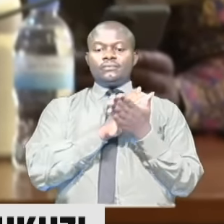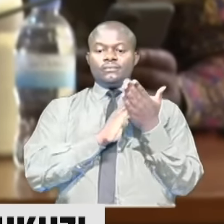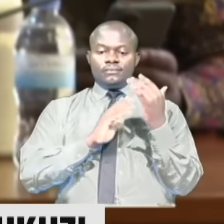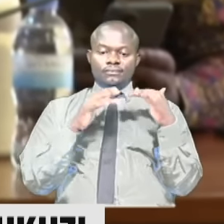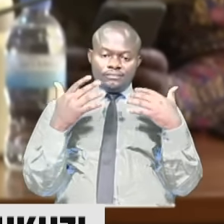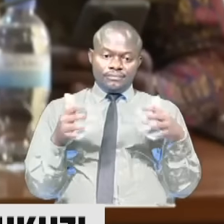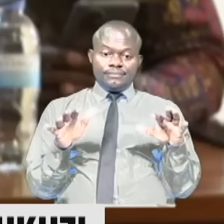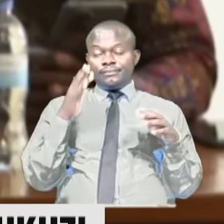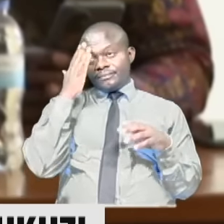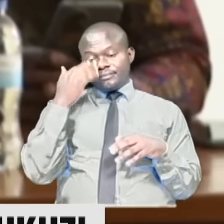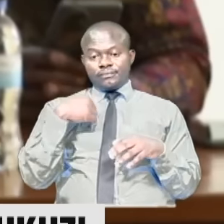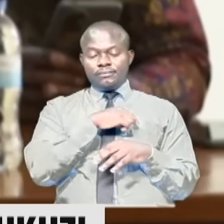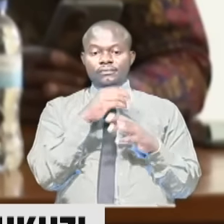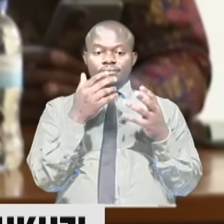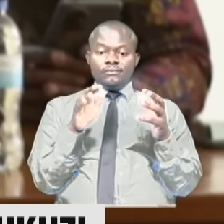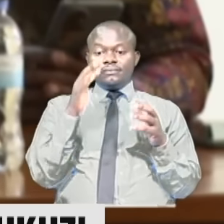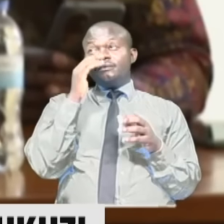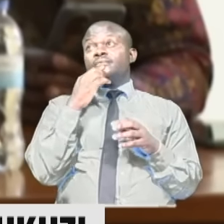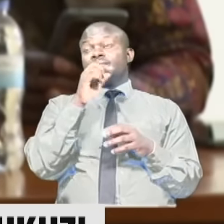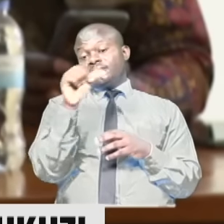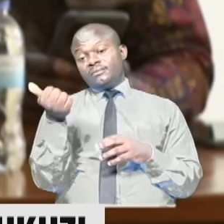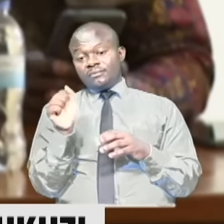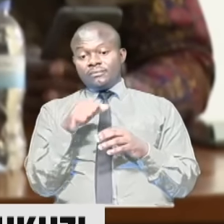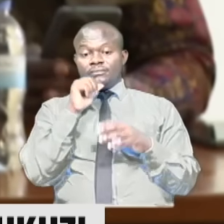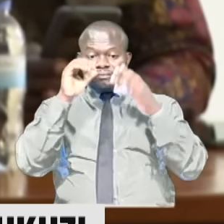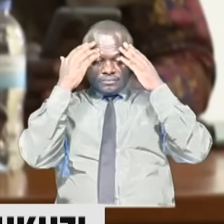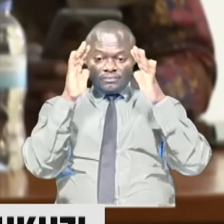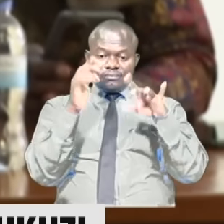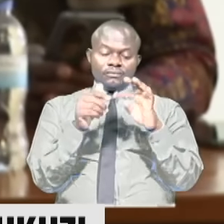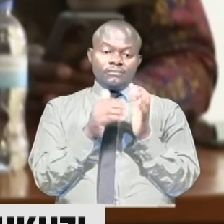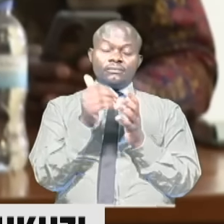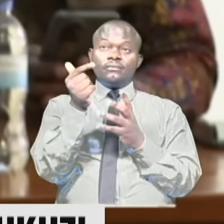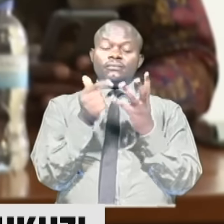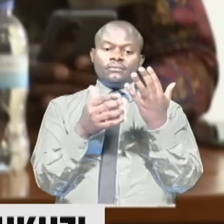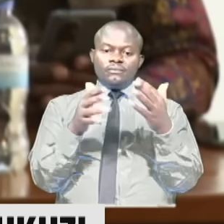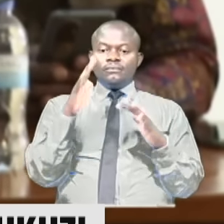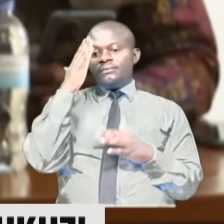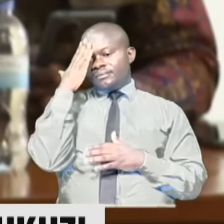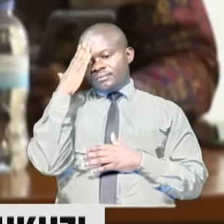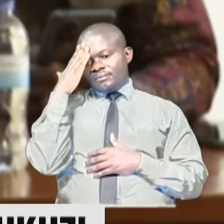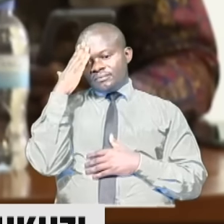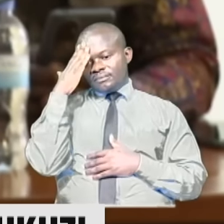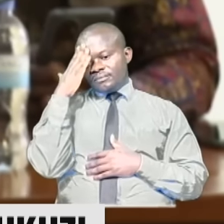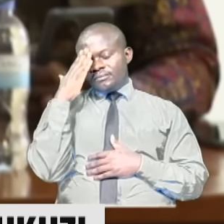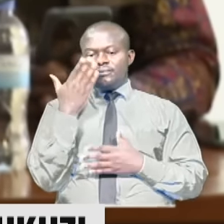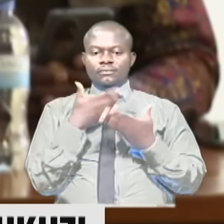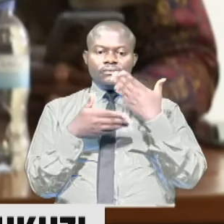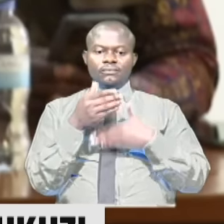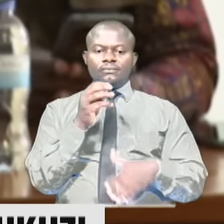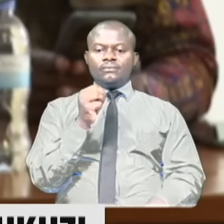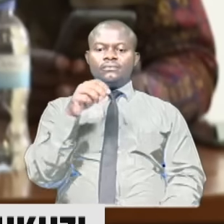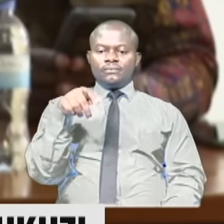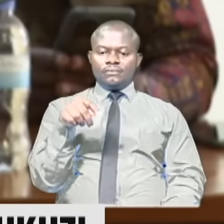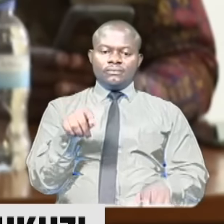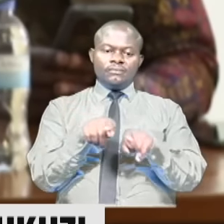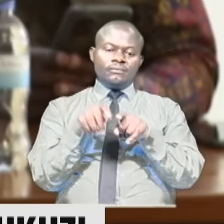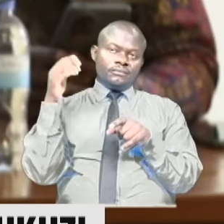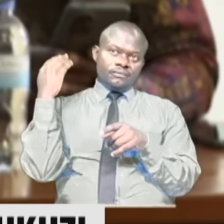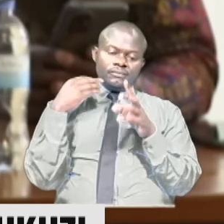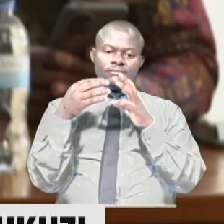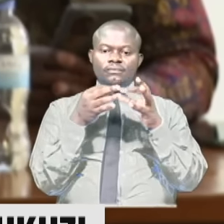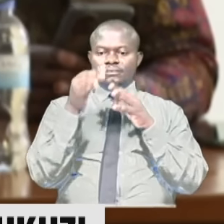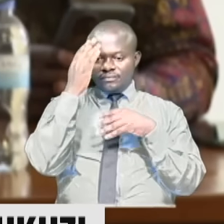niyo tumaze kumenya ashobora kuba nahiri wenda turamenya ariko iyo niyo tumaze kumenya tuza ahiri twaganiriye na RMB nkuko twabivuze kuko